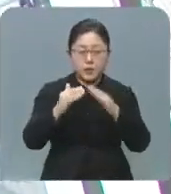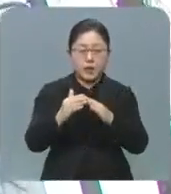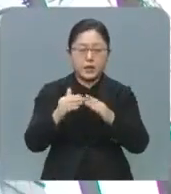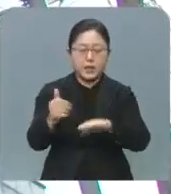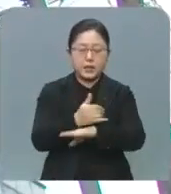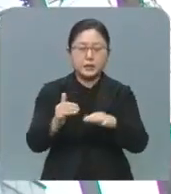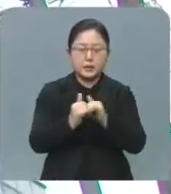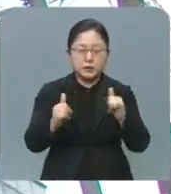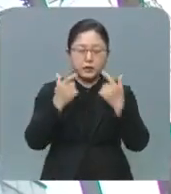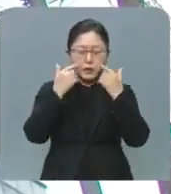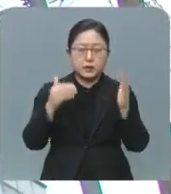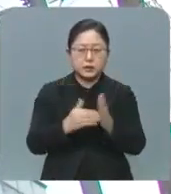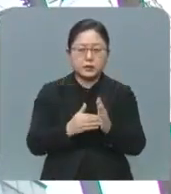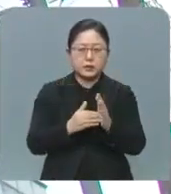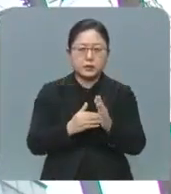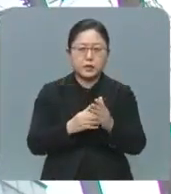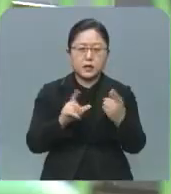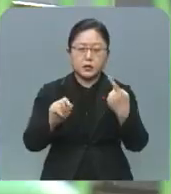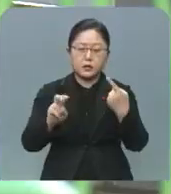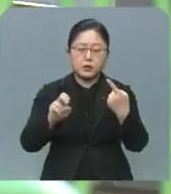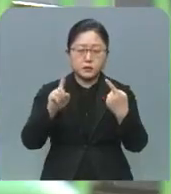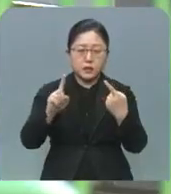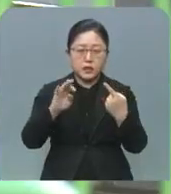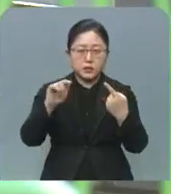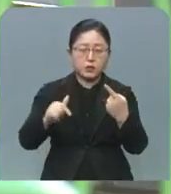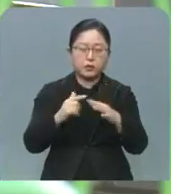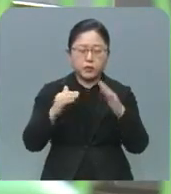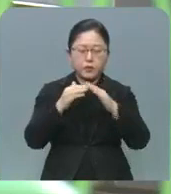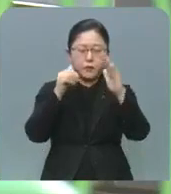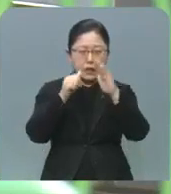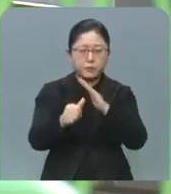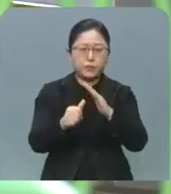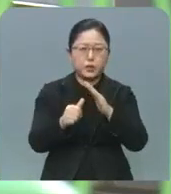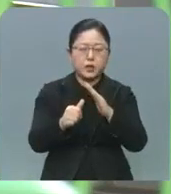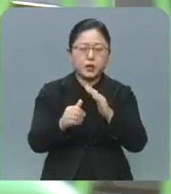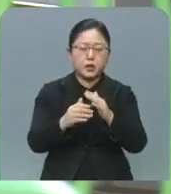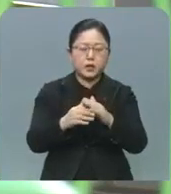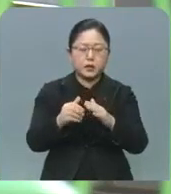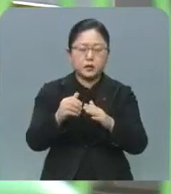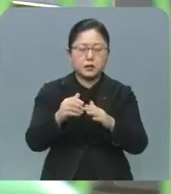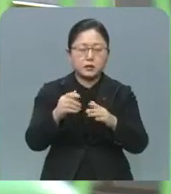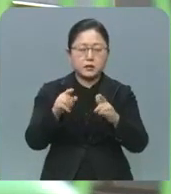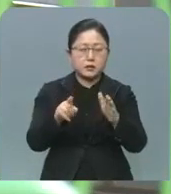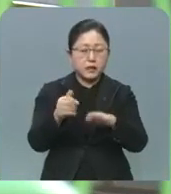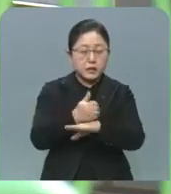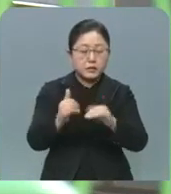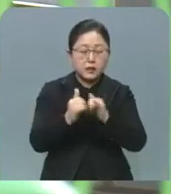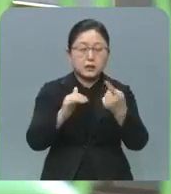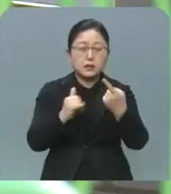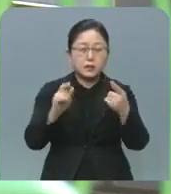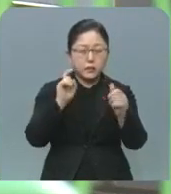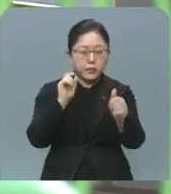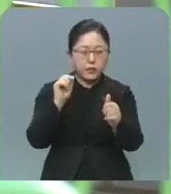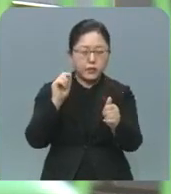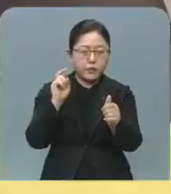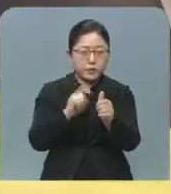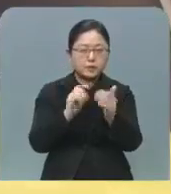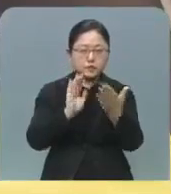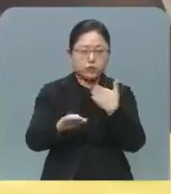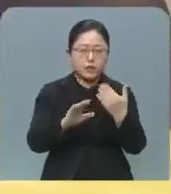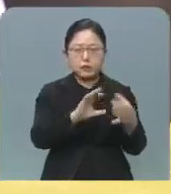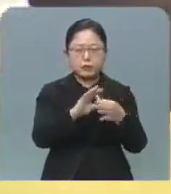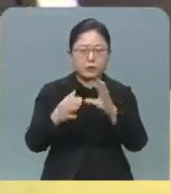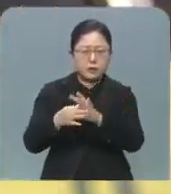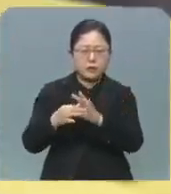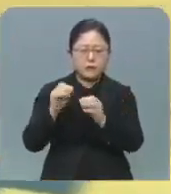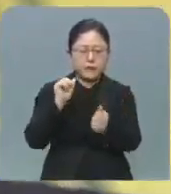신도로 확인됐습니다. 지난 21일 안디옥교회를 방문한 꿈이 있는 교회 신도 1명이 확진된 뒤 연일 확진자가 나오고 있는